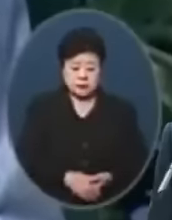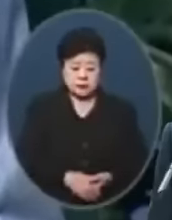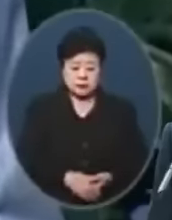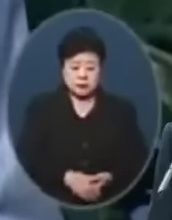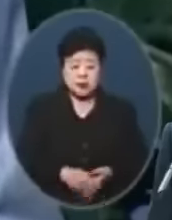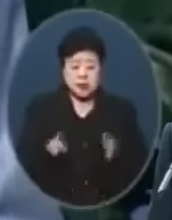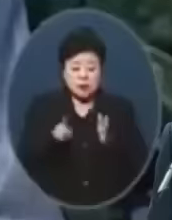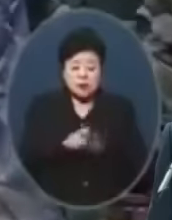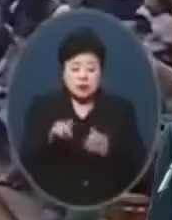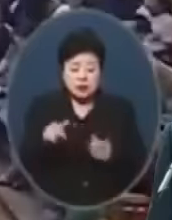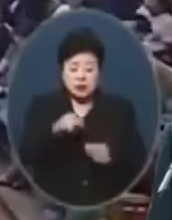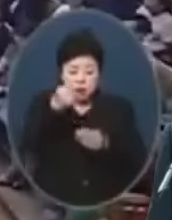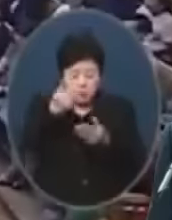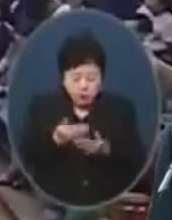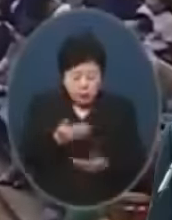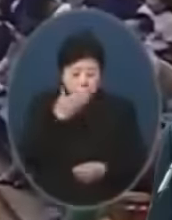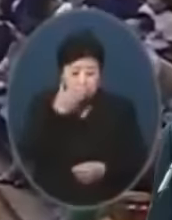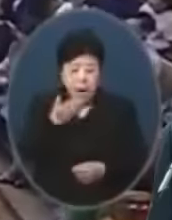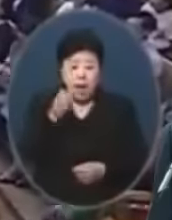믿는 자는 누구를 불구하고